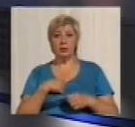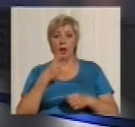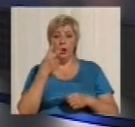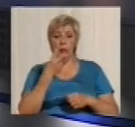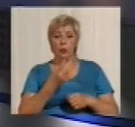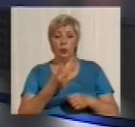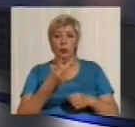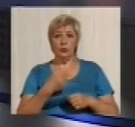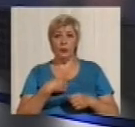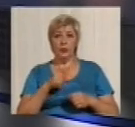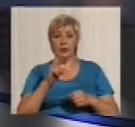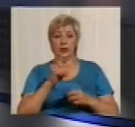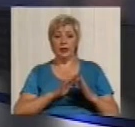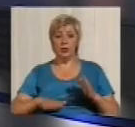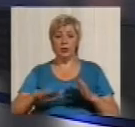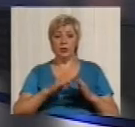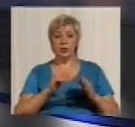территории школы спиливают деревья.